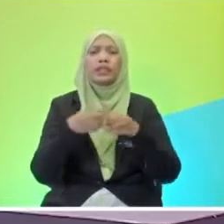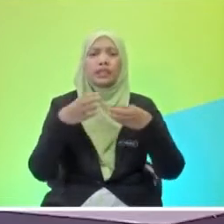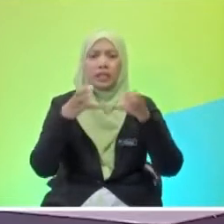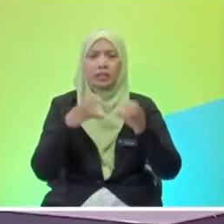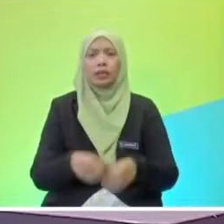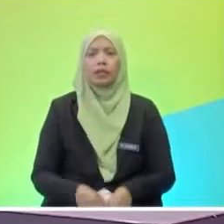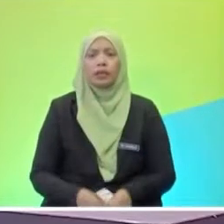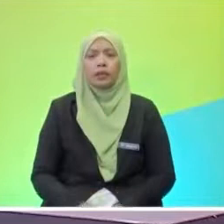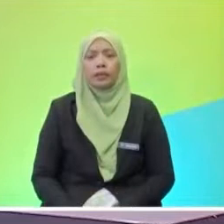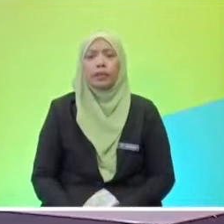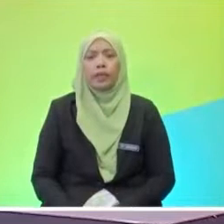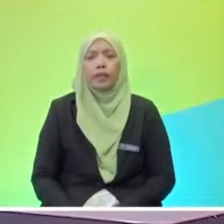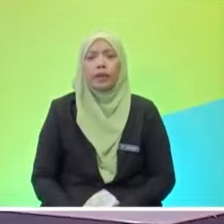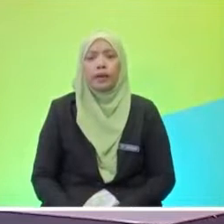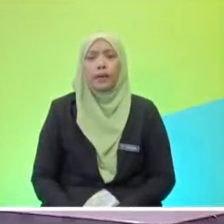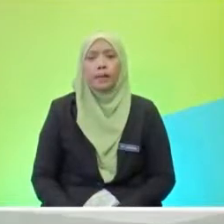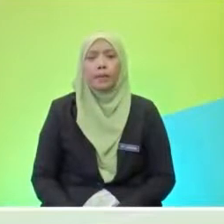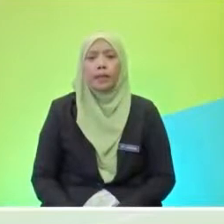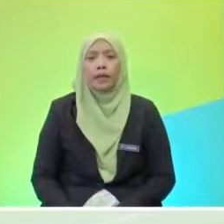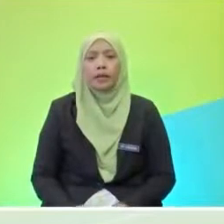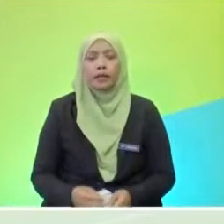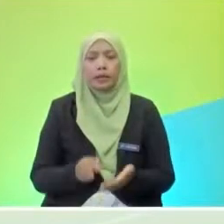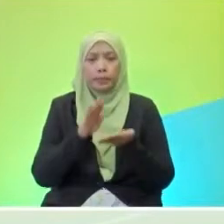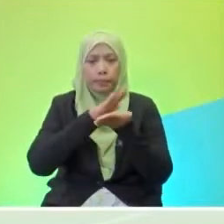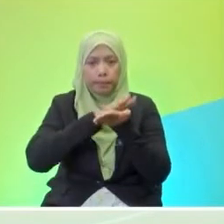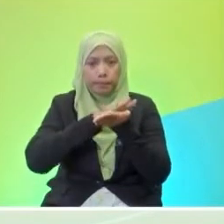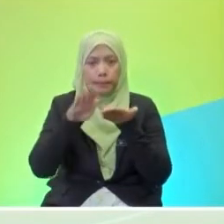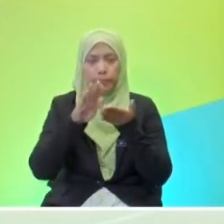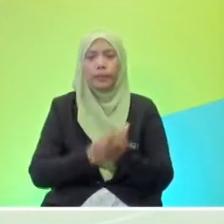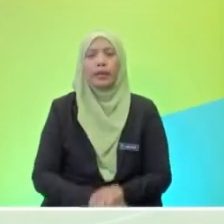oke bila sisa anda